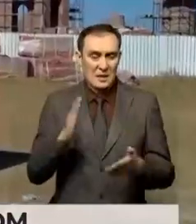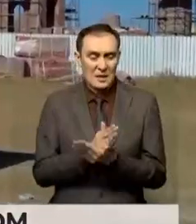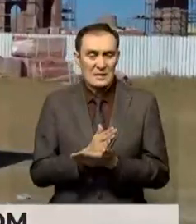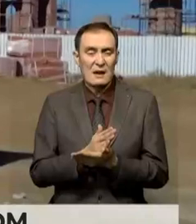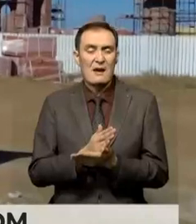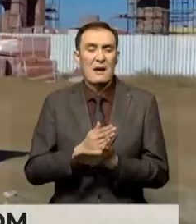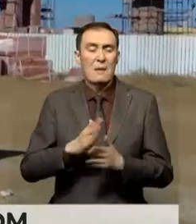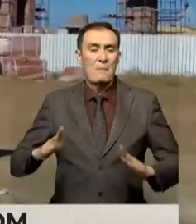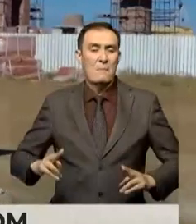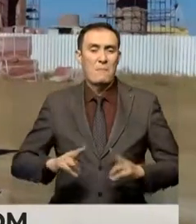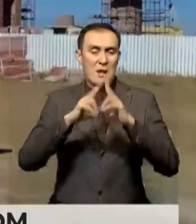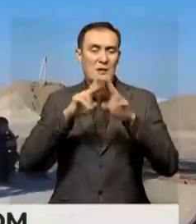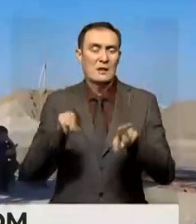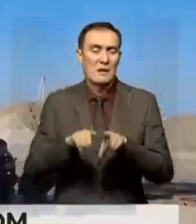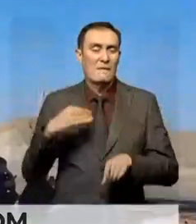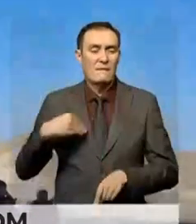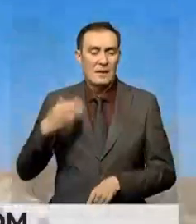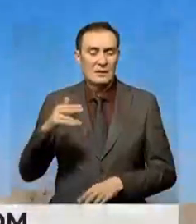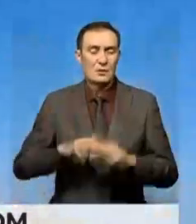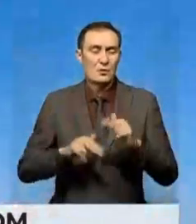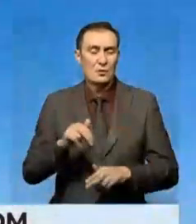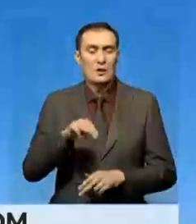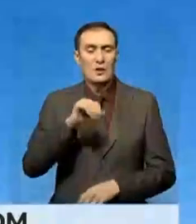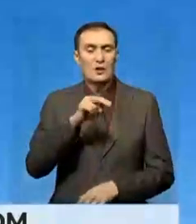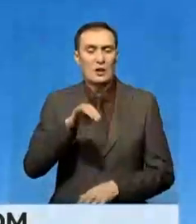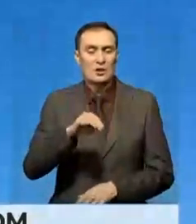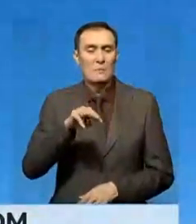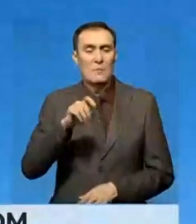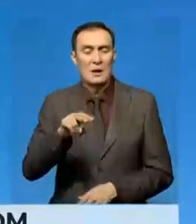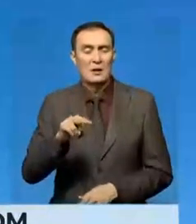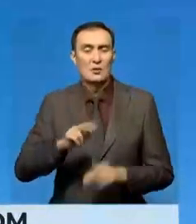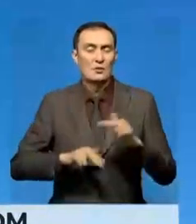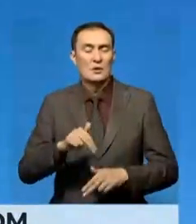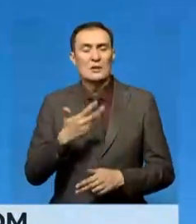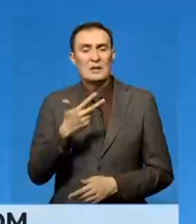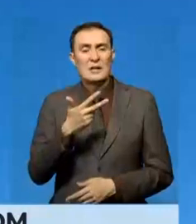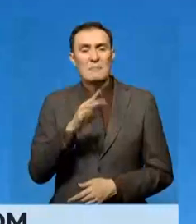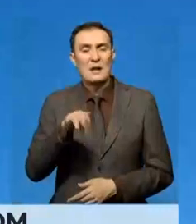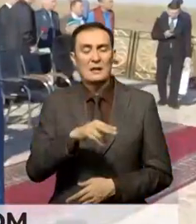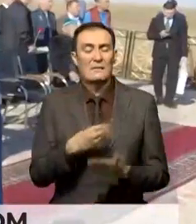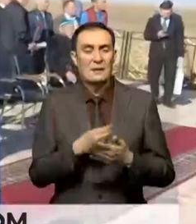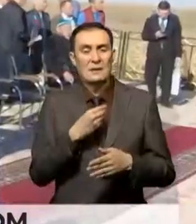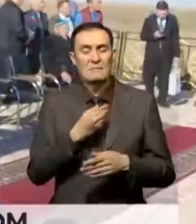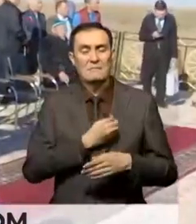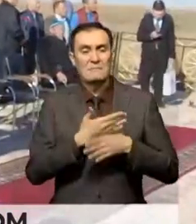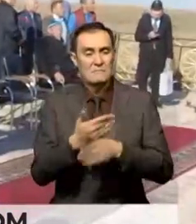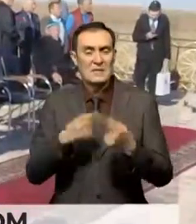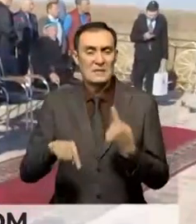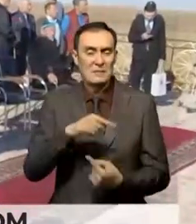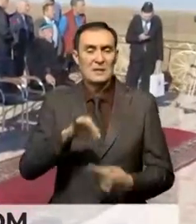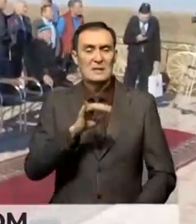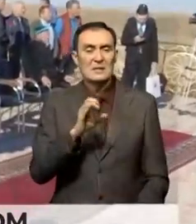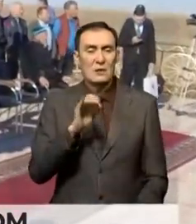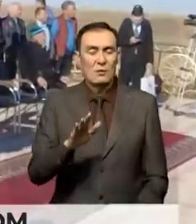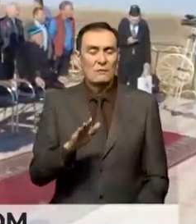Эйфелеву башню и строят Тадж-Махал. В проект уже вложили почти 3 миллиарда тенге частных инвестиций. Главный меценат – местный бизнесмен Сапар